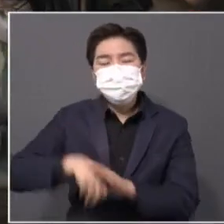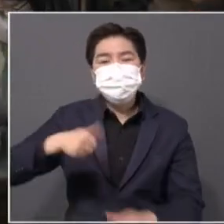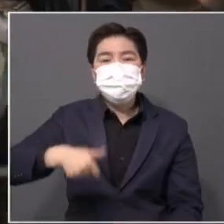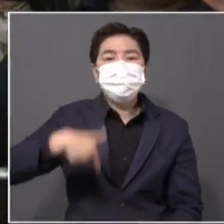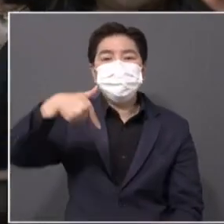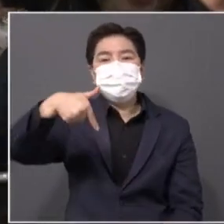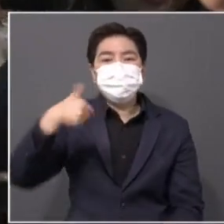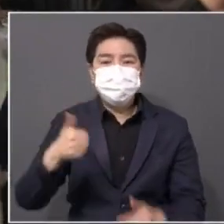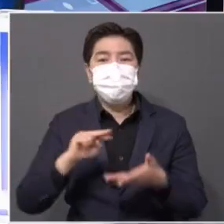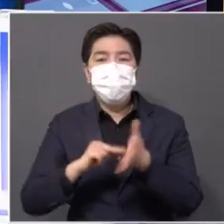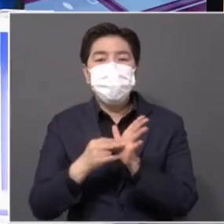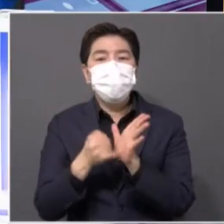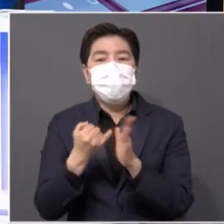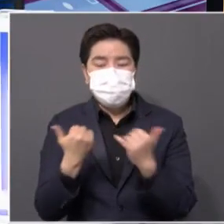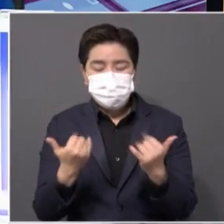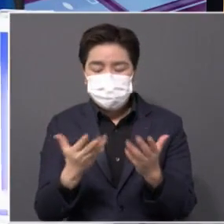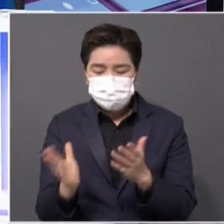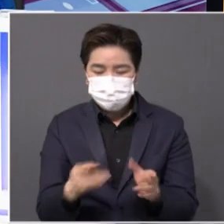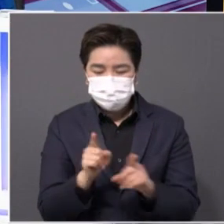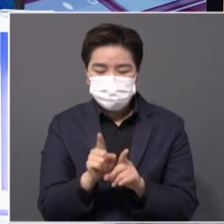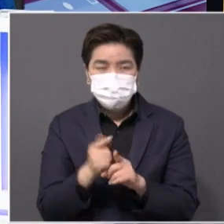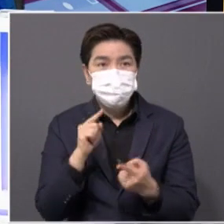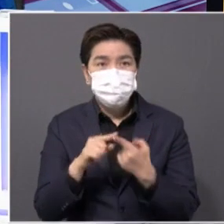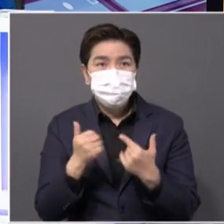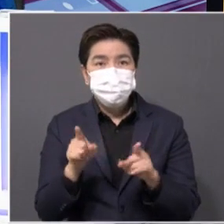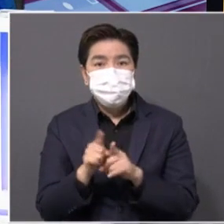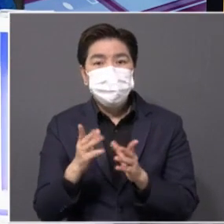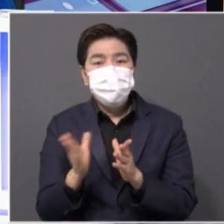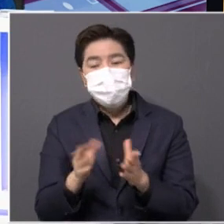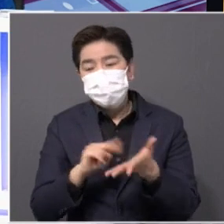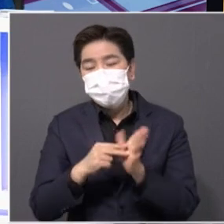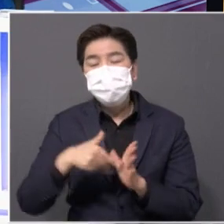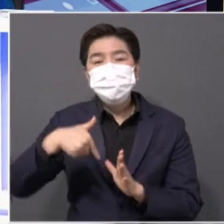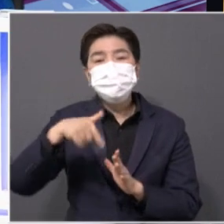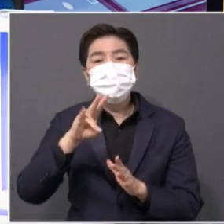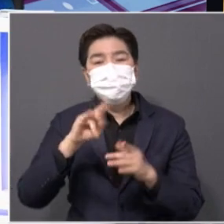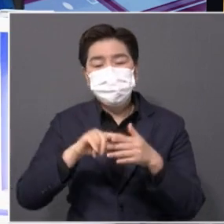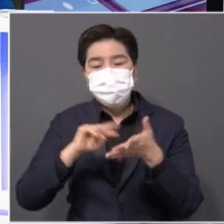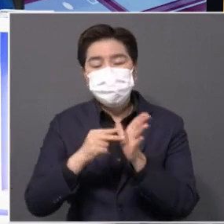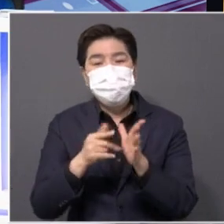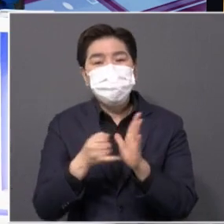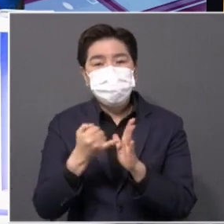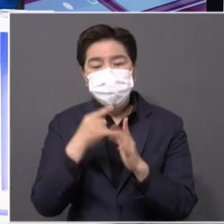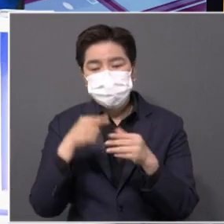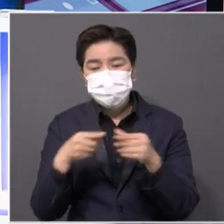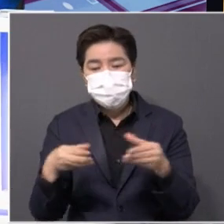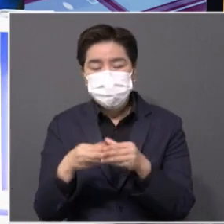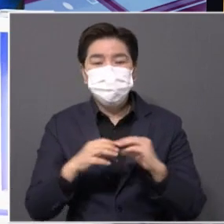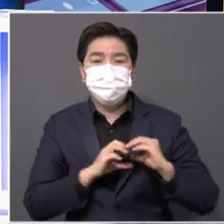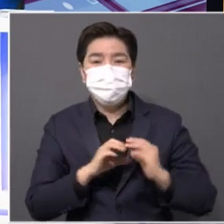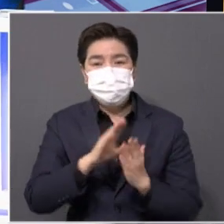เช่นกันนี่แหละฮะทำมือแบบนี้เลยครับคุณจะนอนครับทำมือประมาณอย่างนี้เนาะแล้วก็เท่ากับเป็นเลข 7นะคะสำหรับทางพรรคภูมิใจไทย